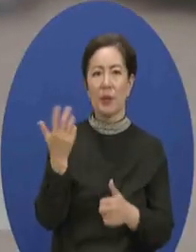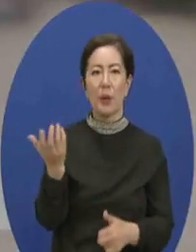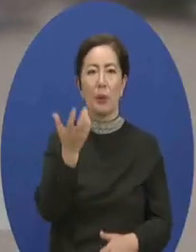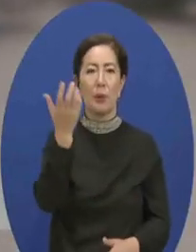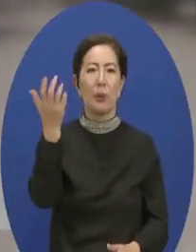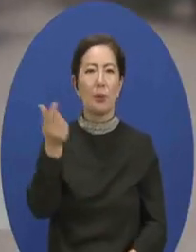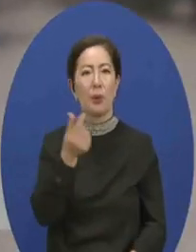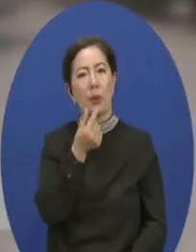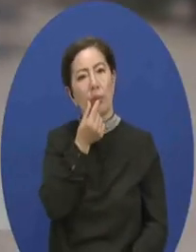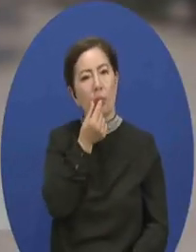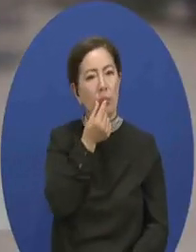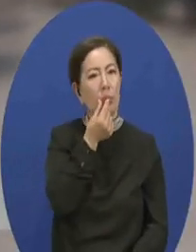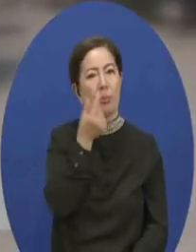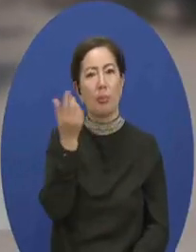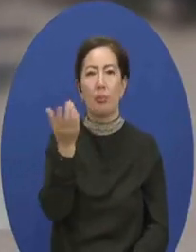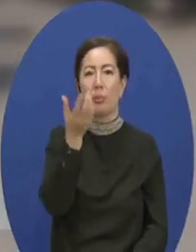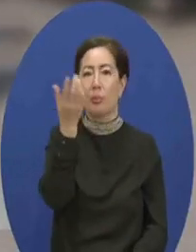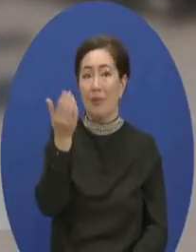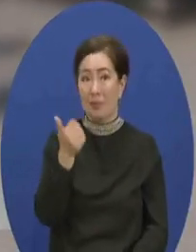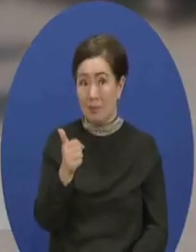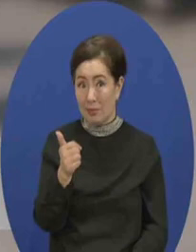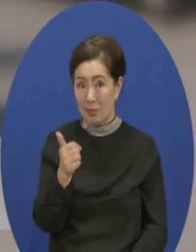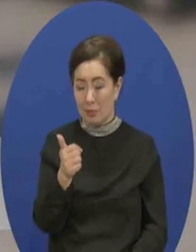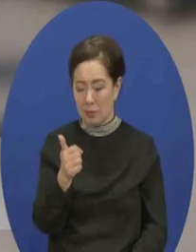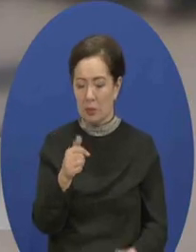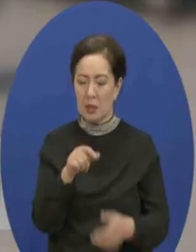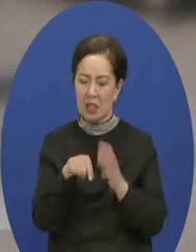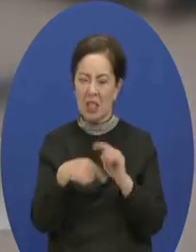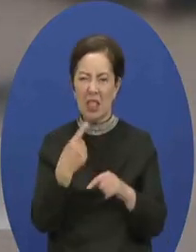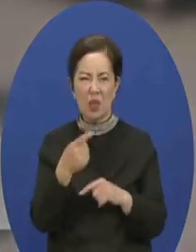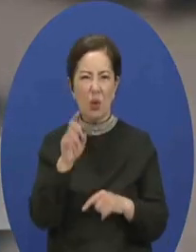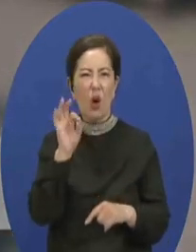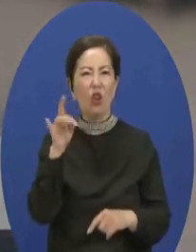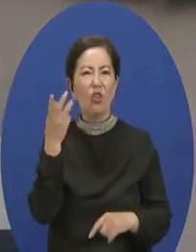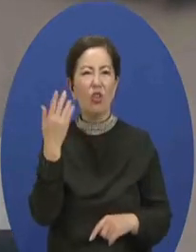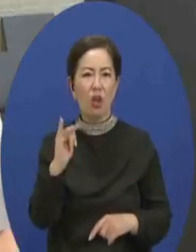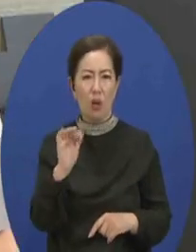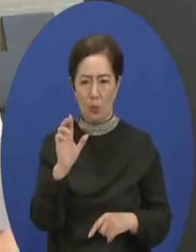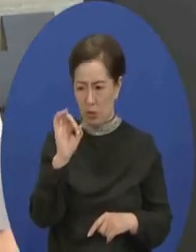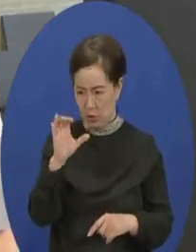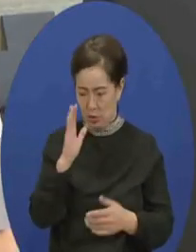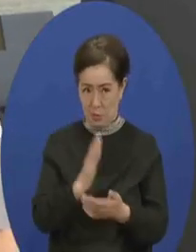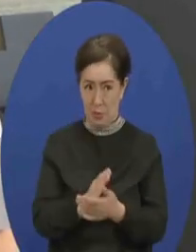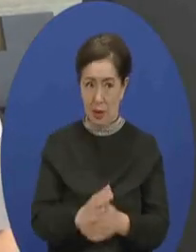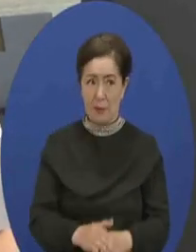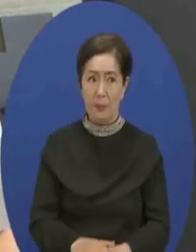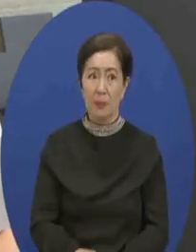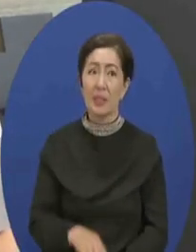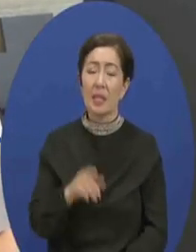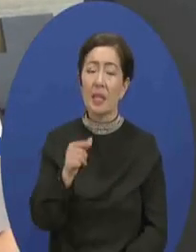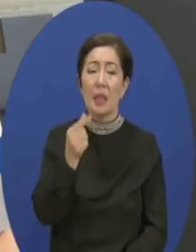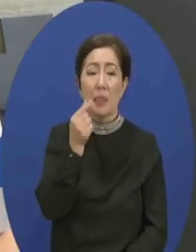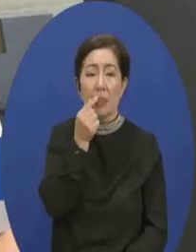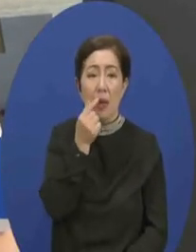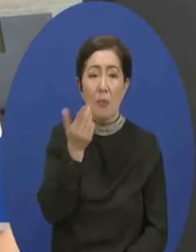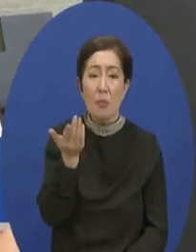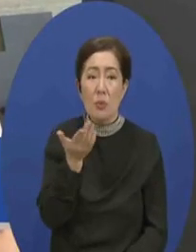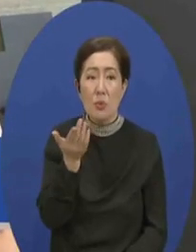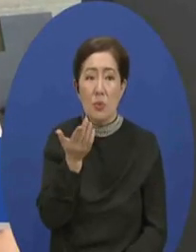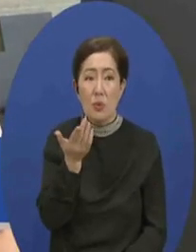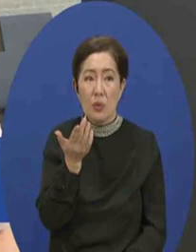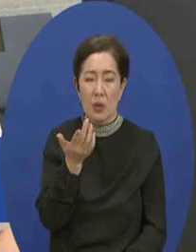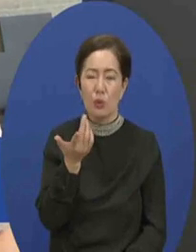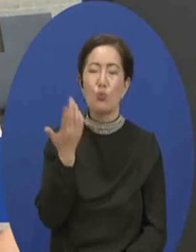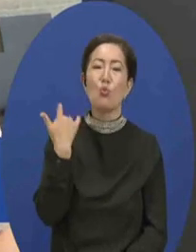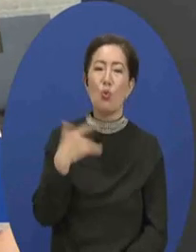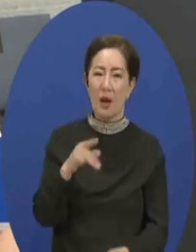цөөн химийн нэгдэл ордог гэсэн боловч илүү ихээр хортойц ялгаруулдаг гэж эмч хэллээ. Электрон тамхи бол өөрөө бас